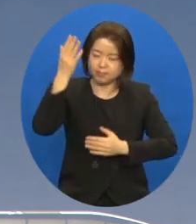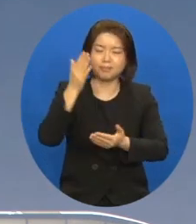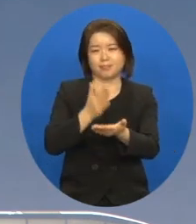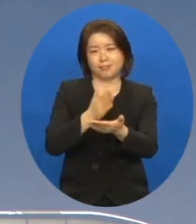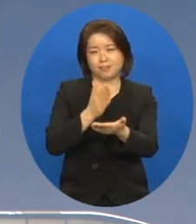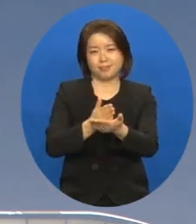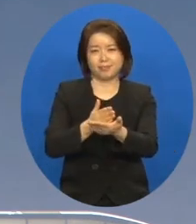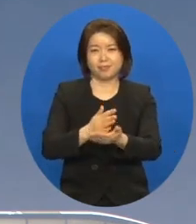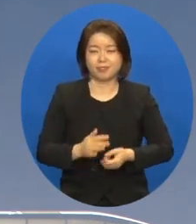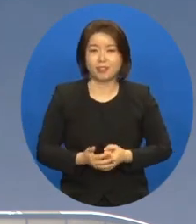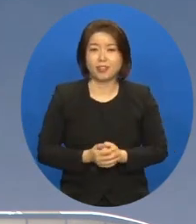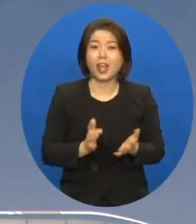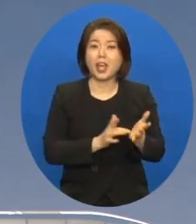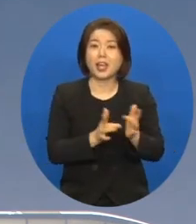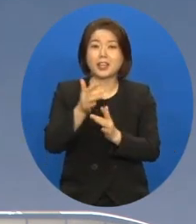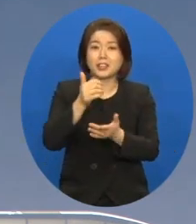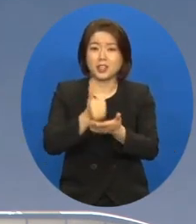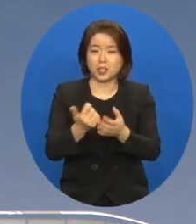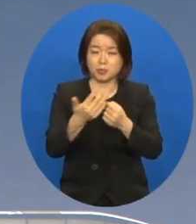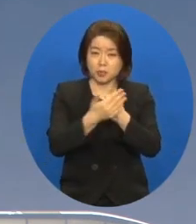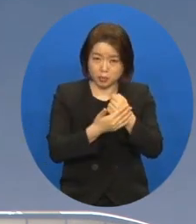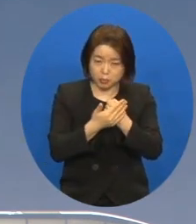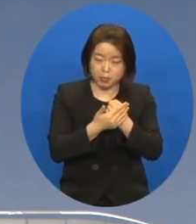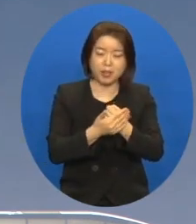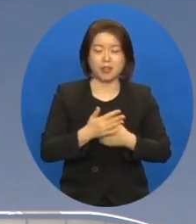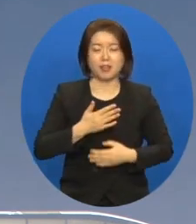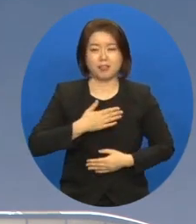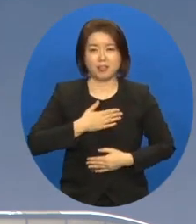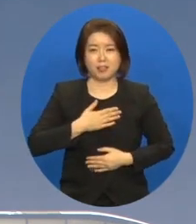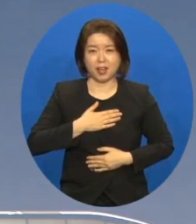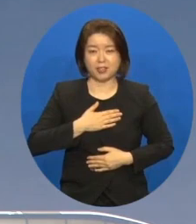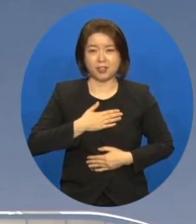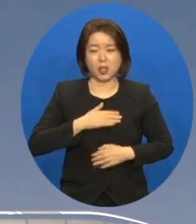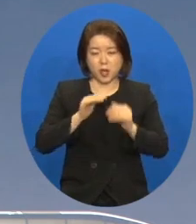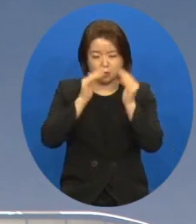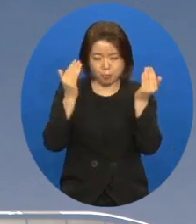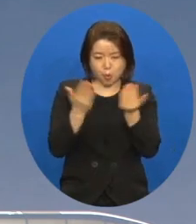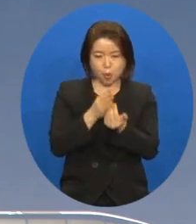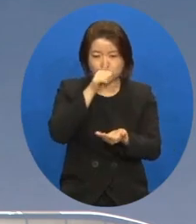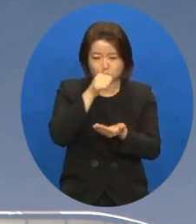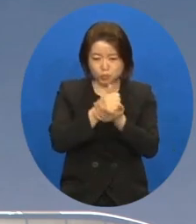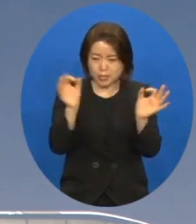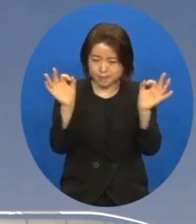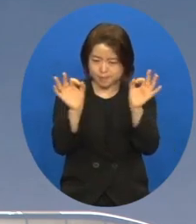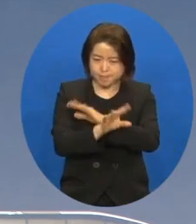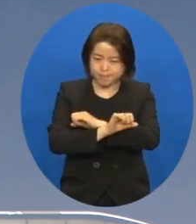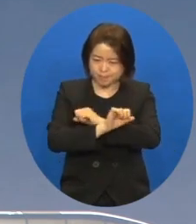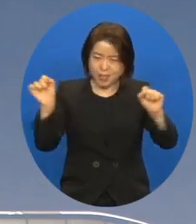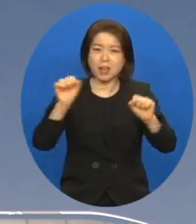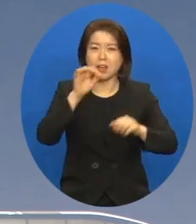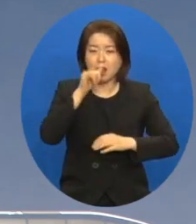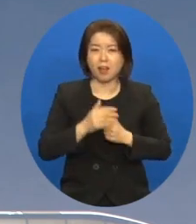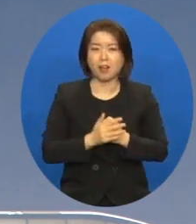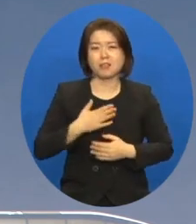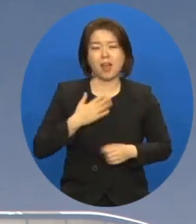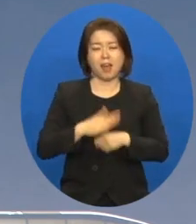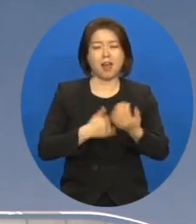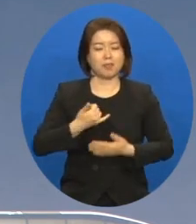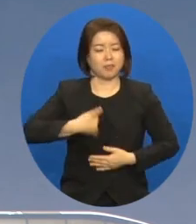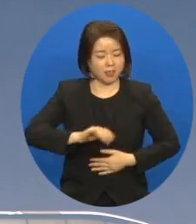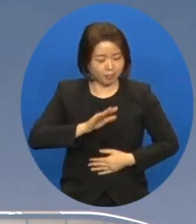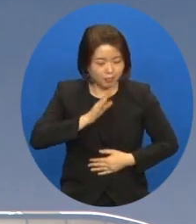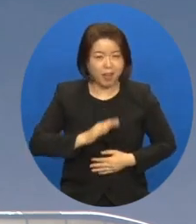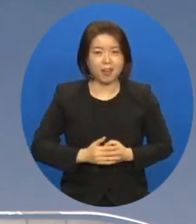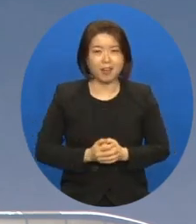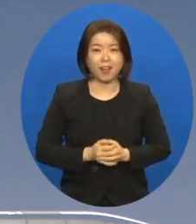됩니다. 예수님 때문에 나는 모든 죄 사함 받았다. 나는 하나님의 자녀다.